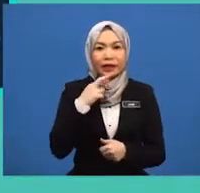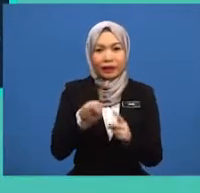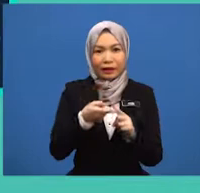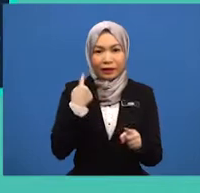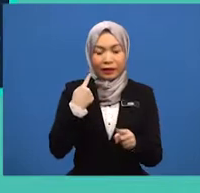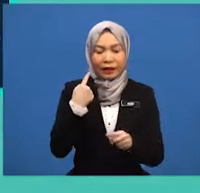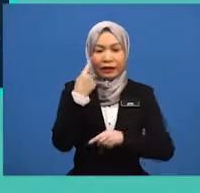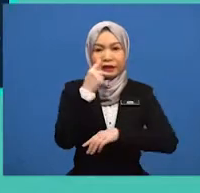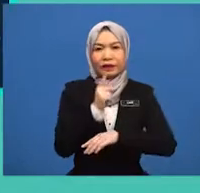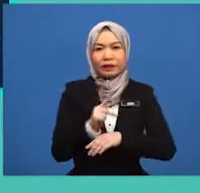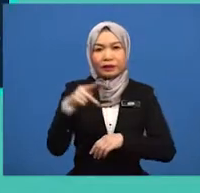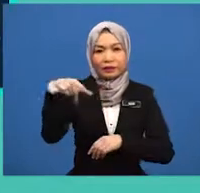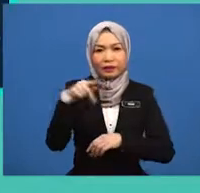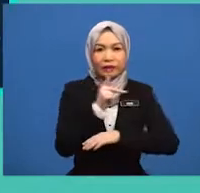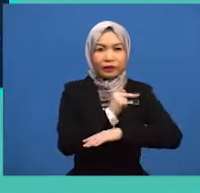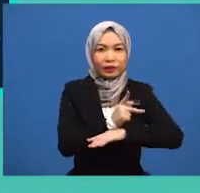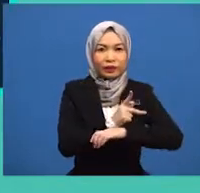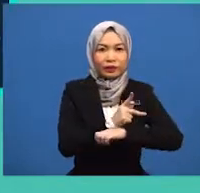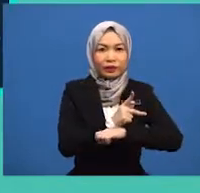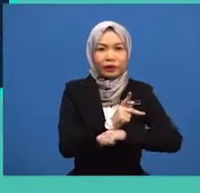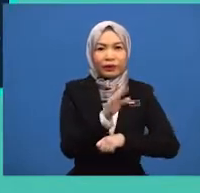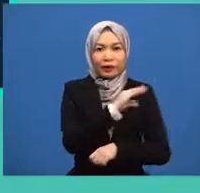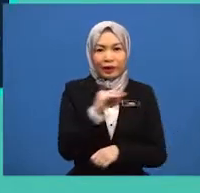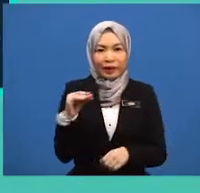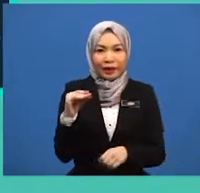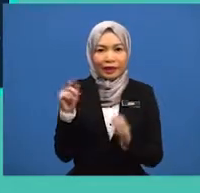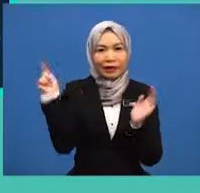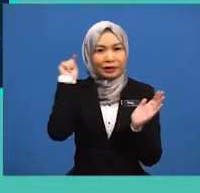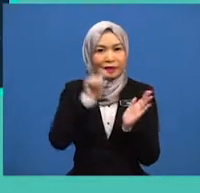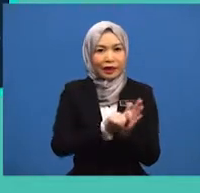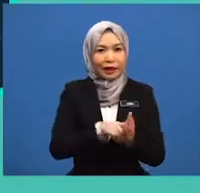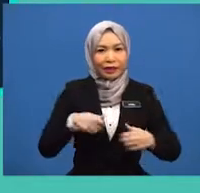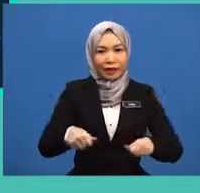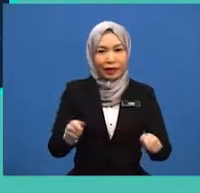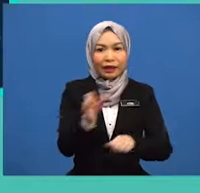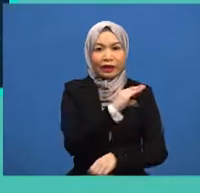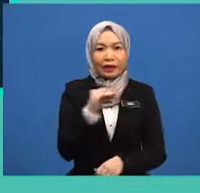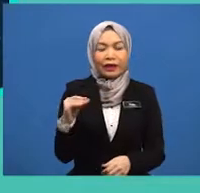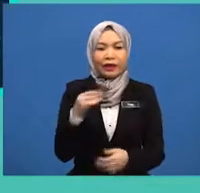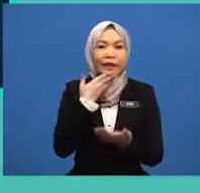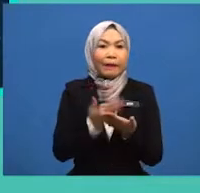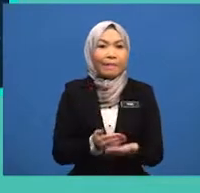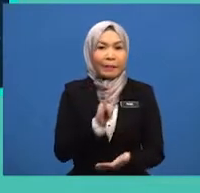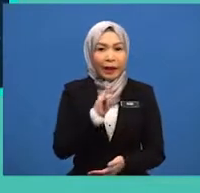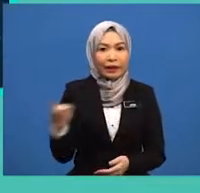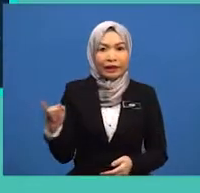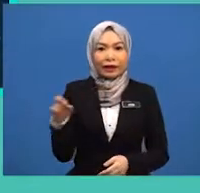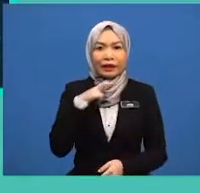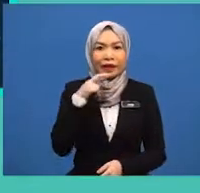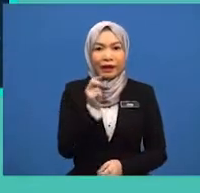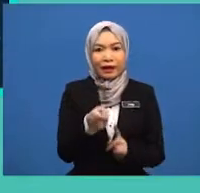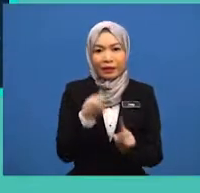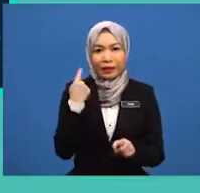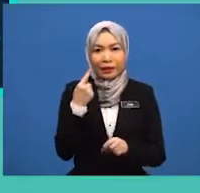ralat daripada sudu kod dan carta alir dan yang kedua, membaiki ralat pada